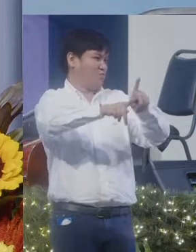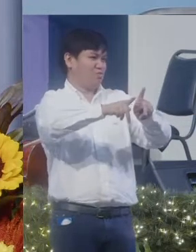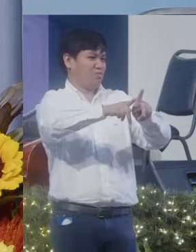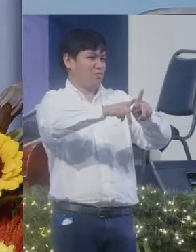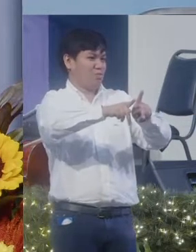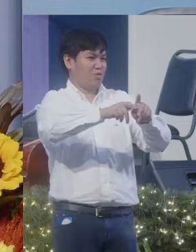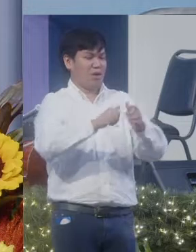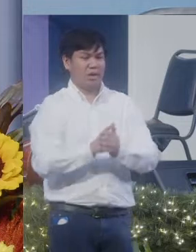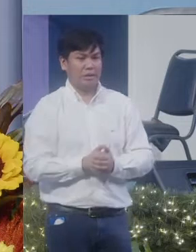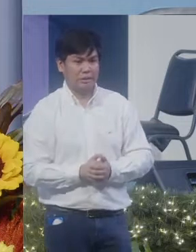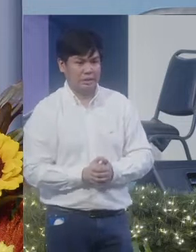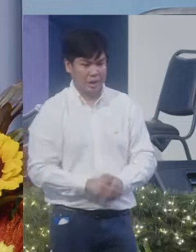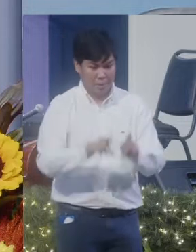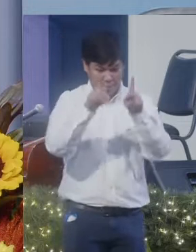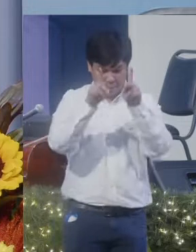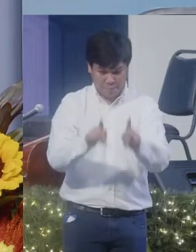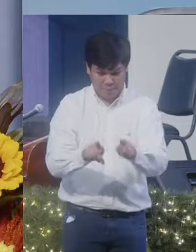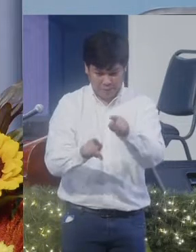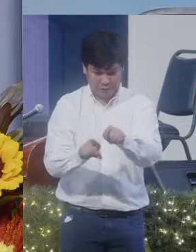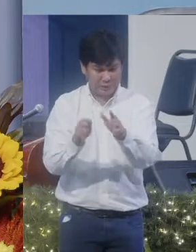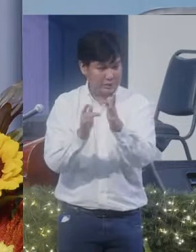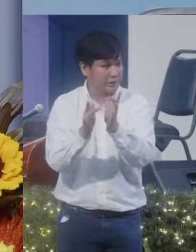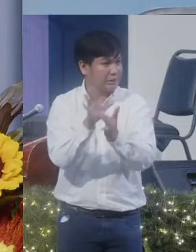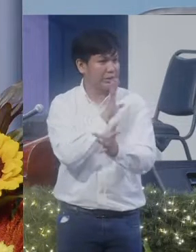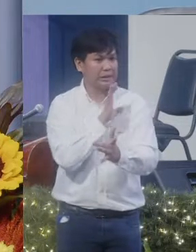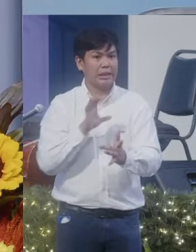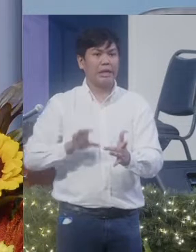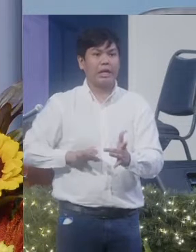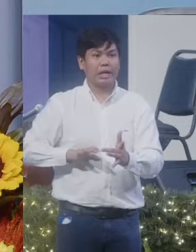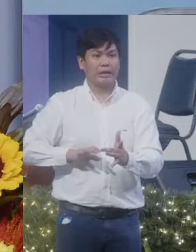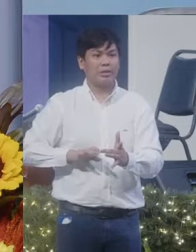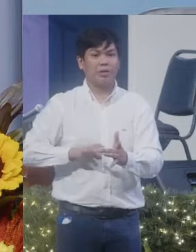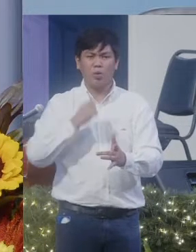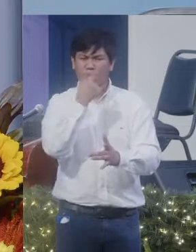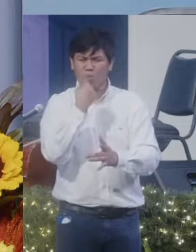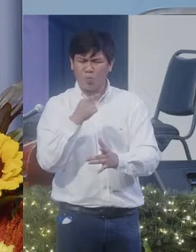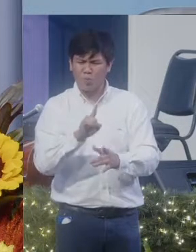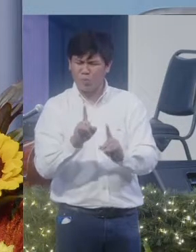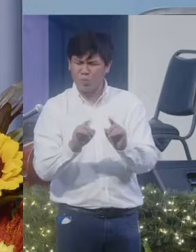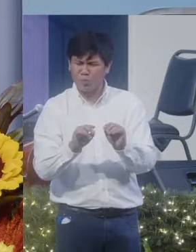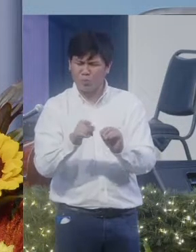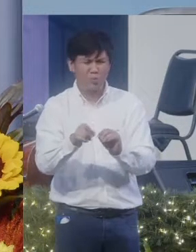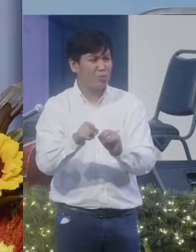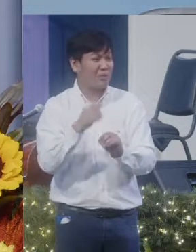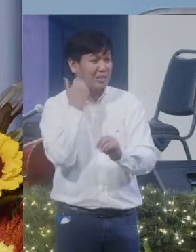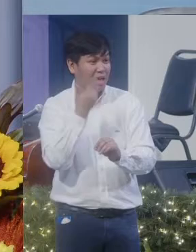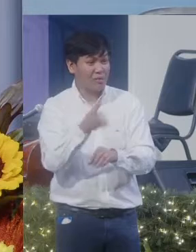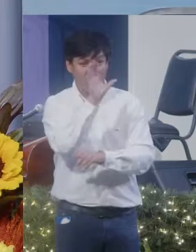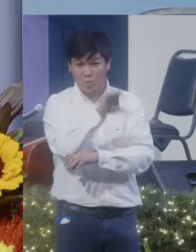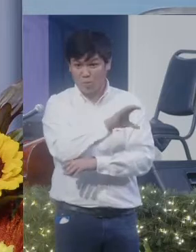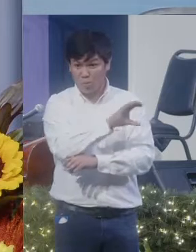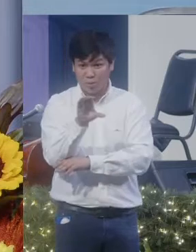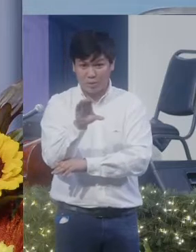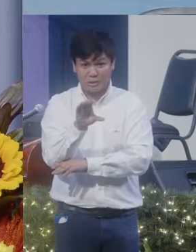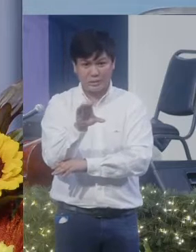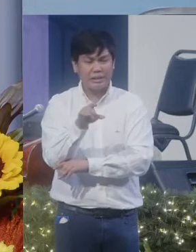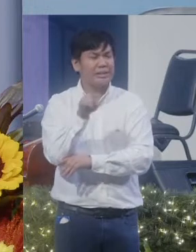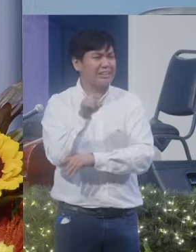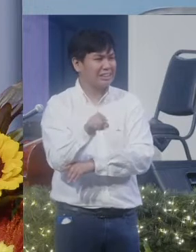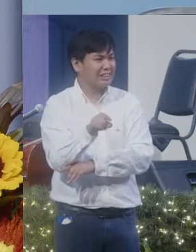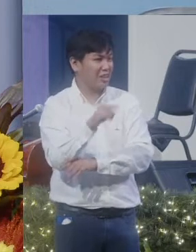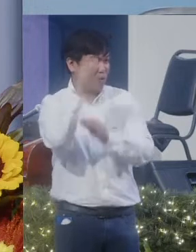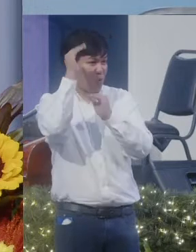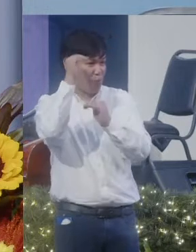tungkol sa person and work of Christ, kung sino si Kristo at kung anong ginawa niya para sa atin. At yung kanyang pag-asa